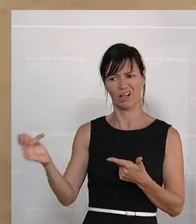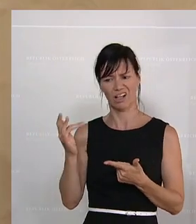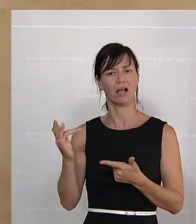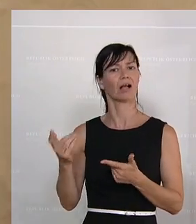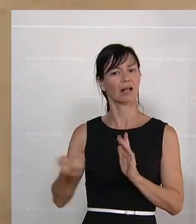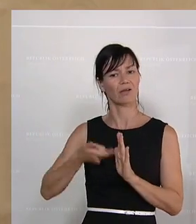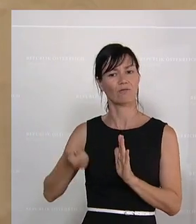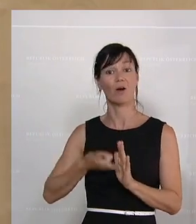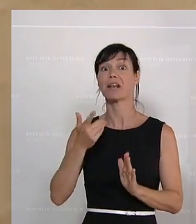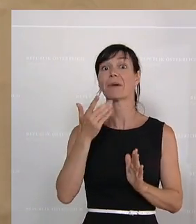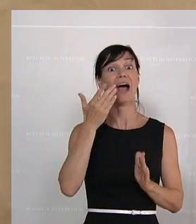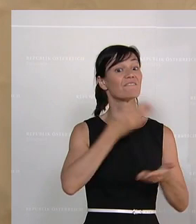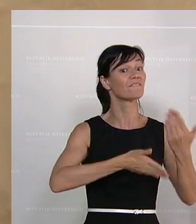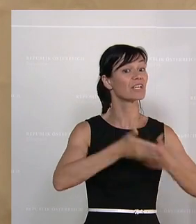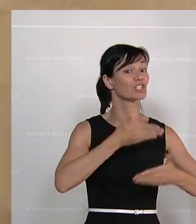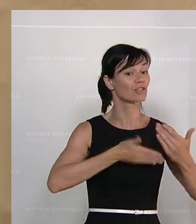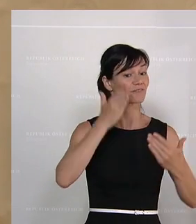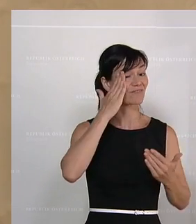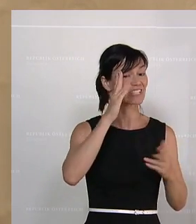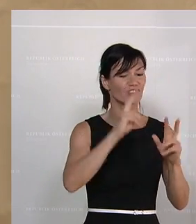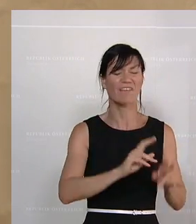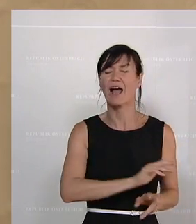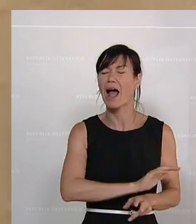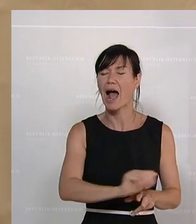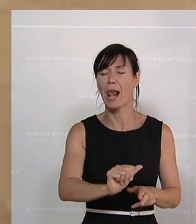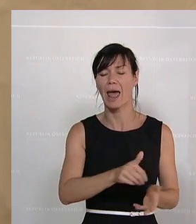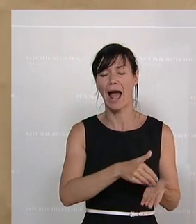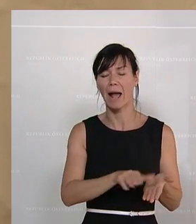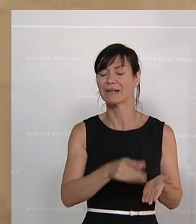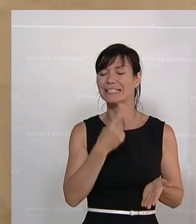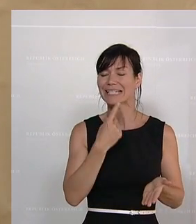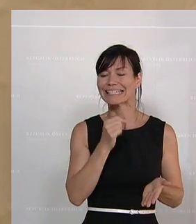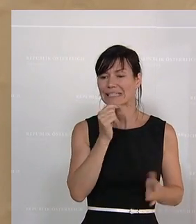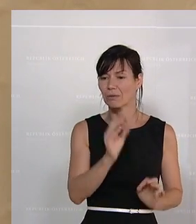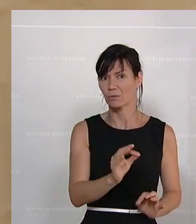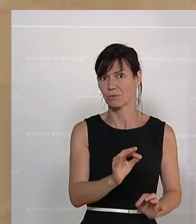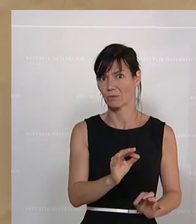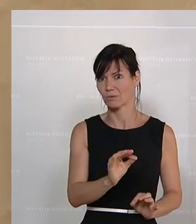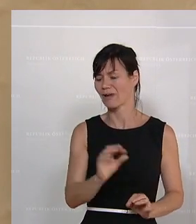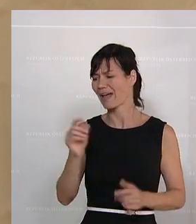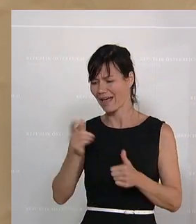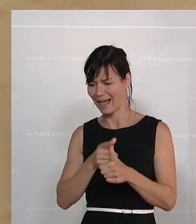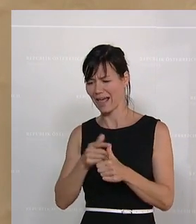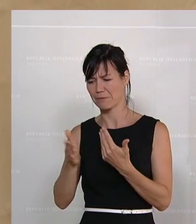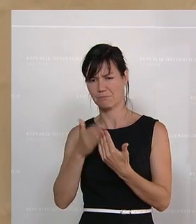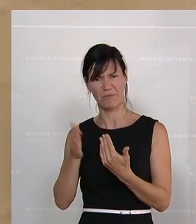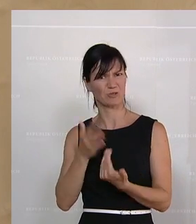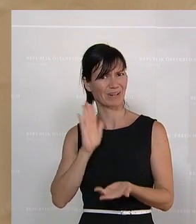wirtschaftswissenschaftler abgelehnt er gibt zwar beispiele dafür was nicht funktioniert hat der vizekanzler schon